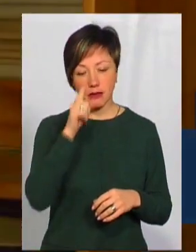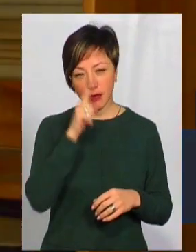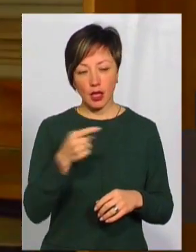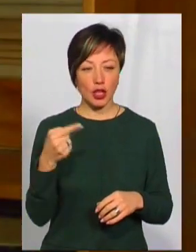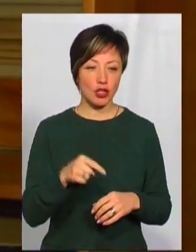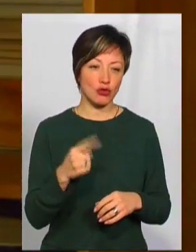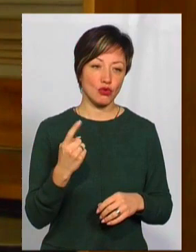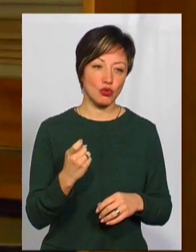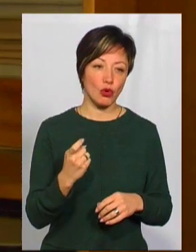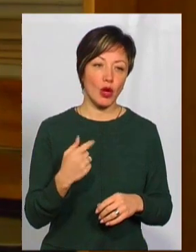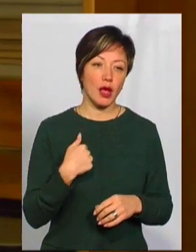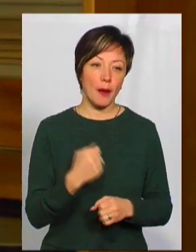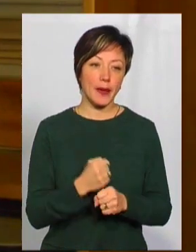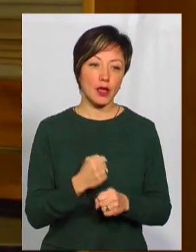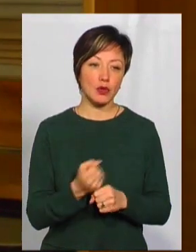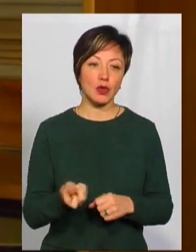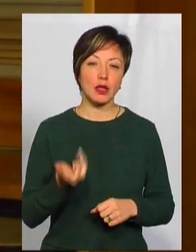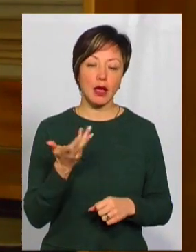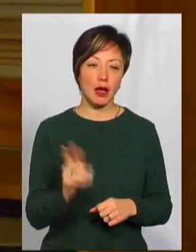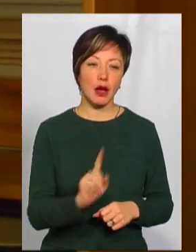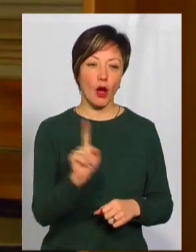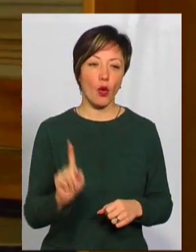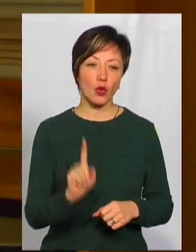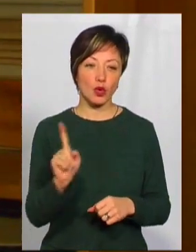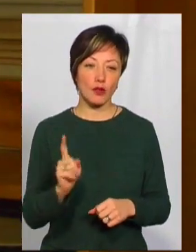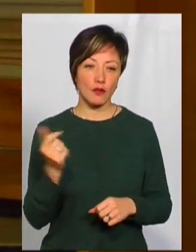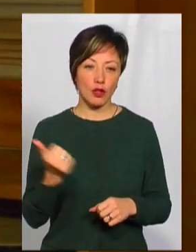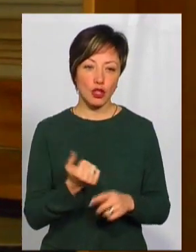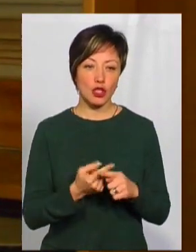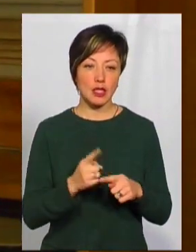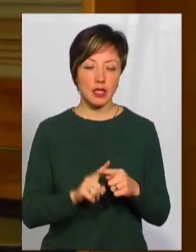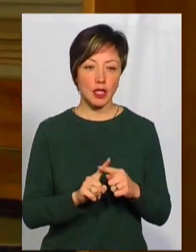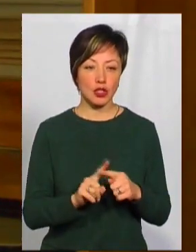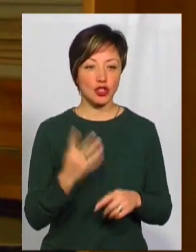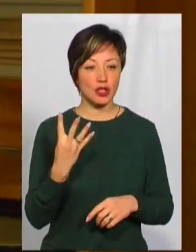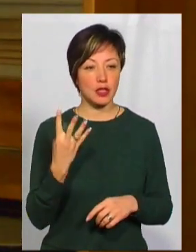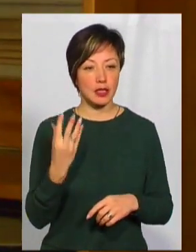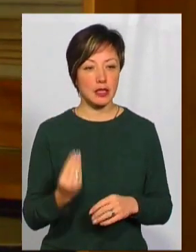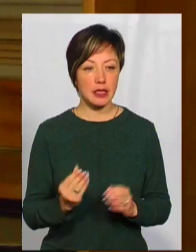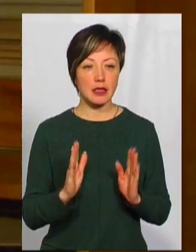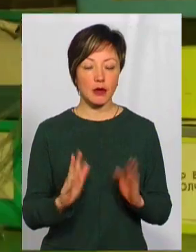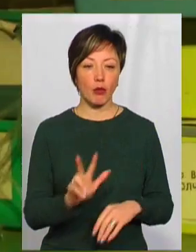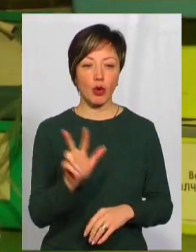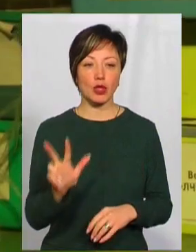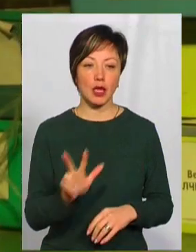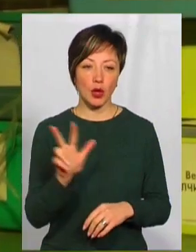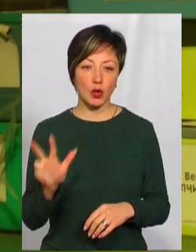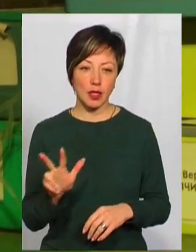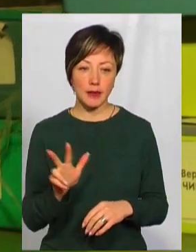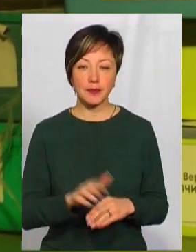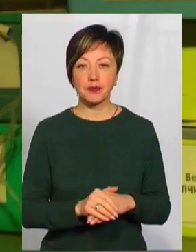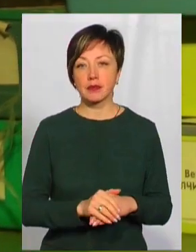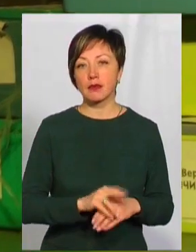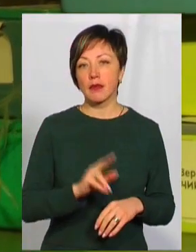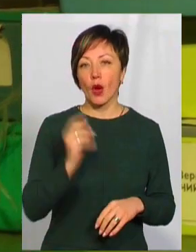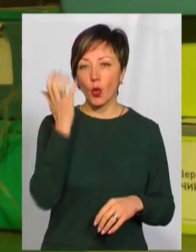1100. Я працюю декілька годин в тиждень, це 4 дні, тільки по 3 години. Утосівців, які